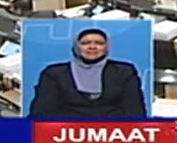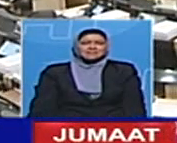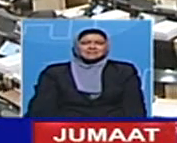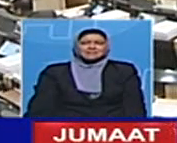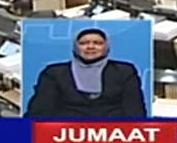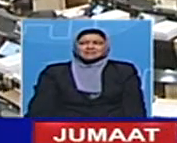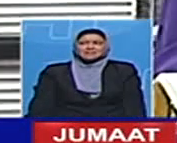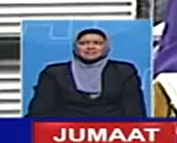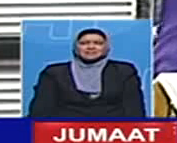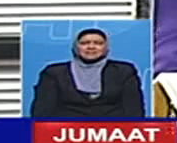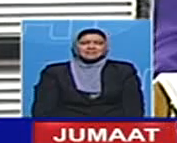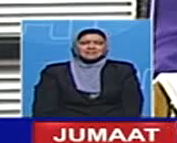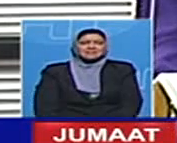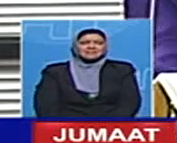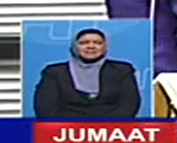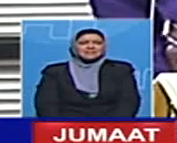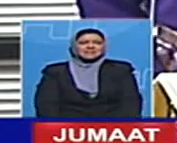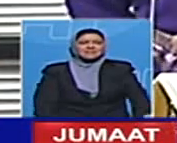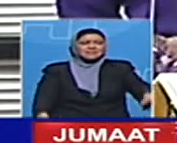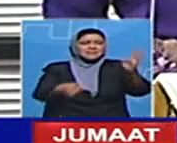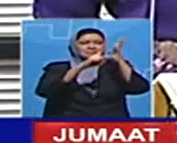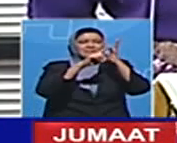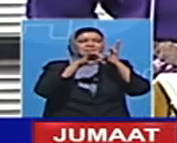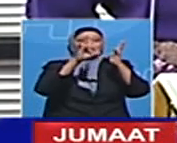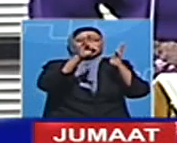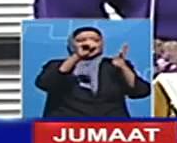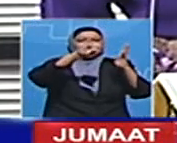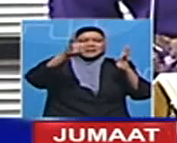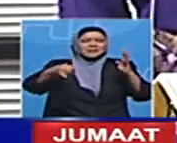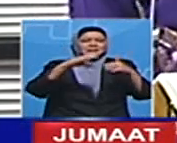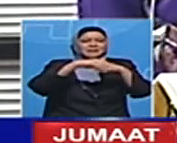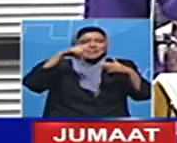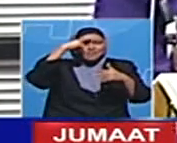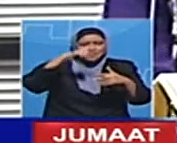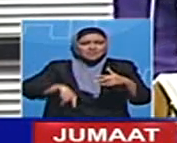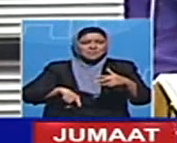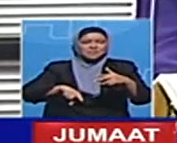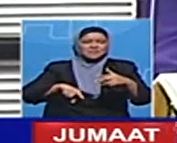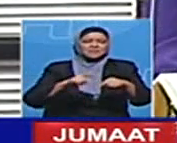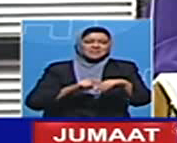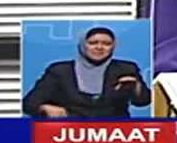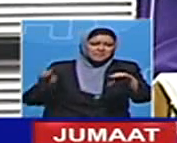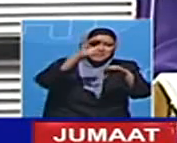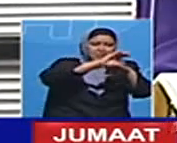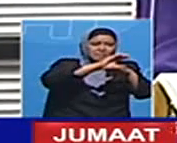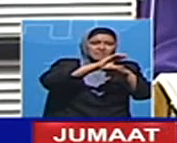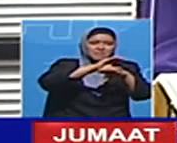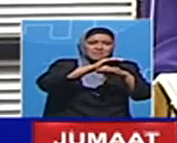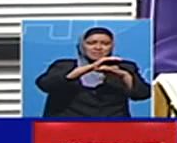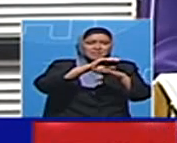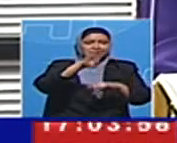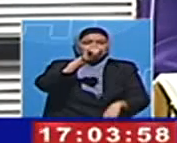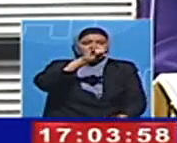keempat keempat R juta sebagai subsidi baja padi dised